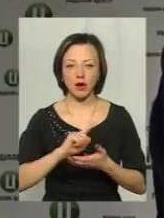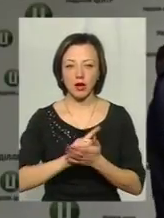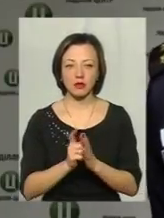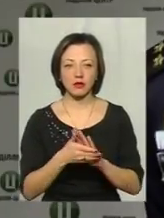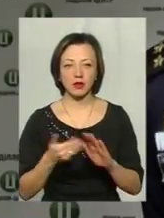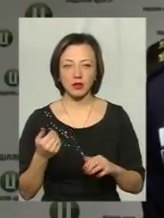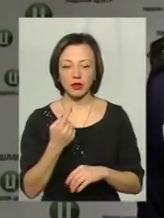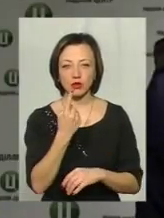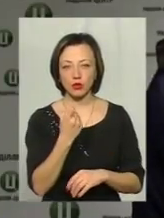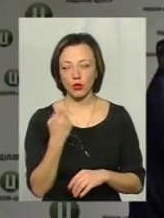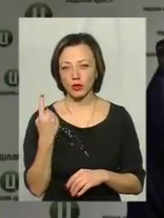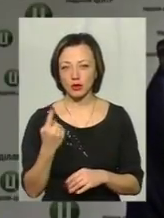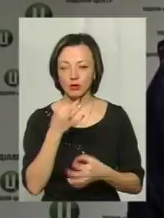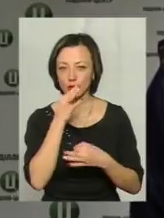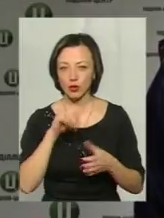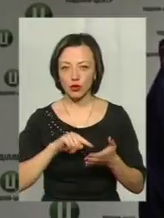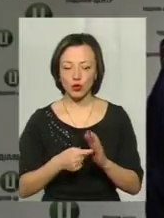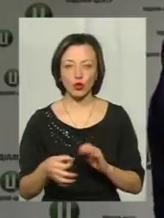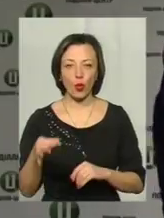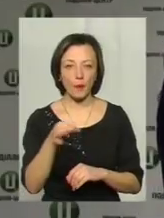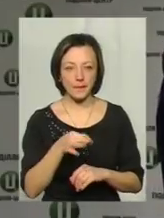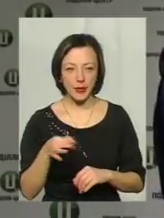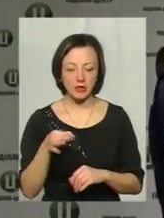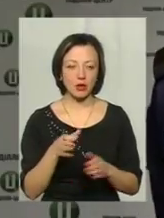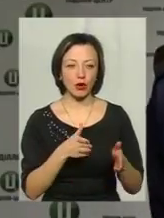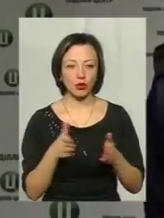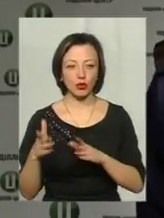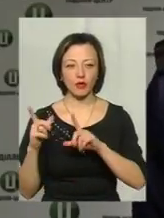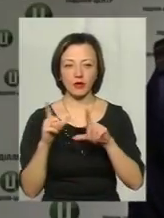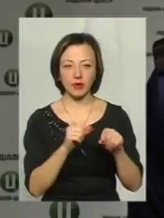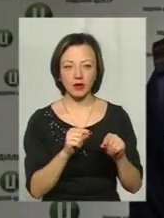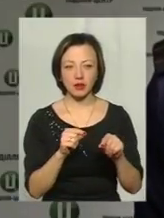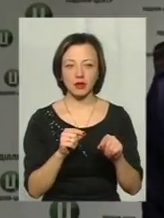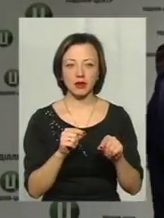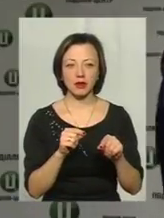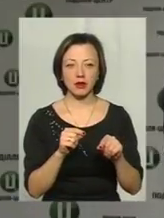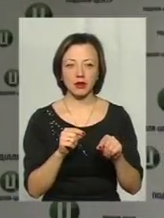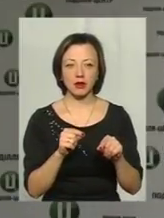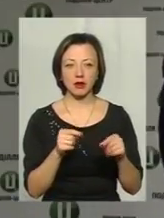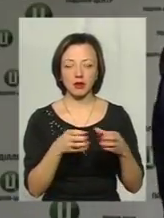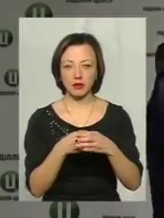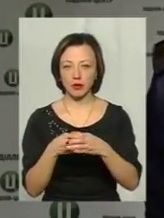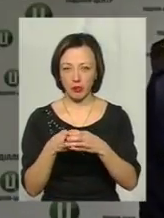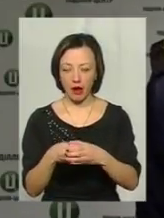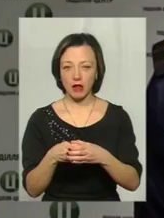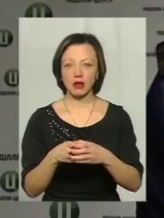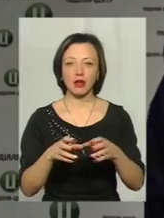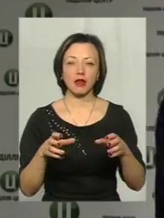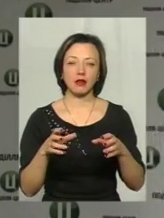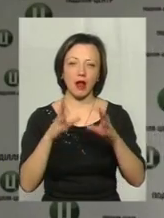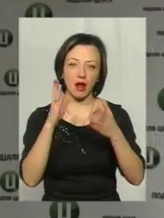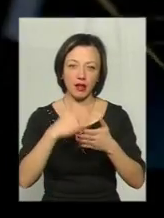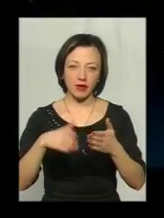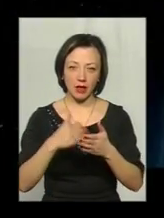виклику 101, в будь-яку точку нашої області готові виїхати розрахунки для ліквідації тієї чи іншої надзвичайної події